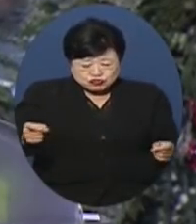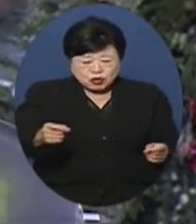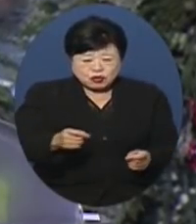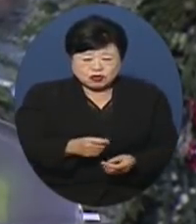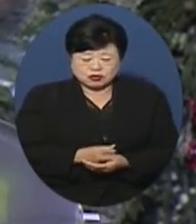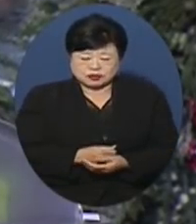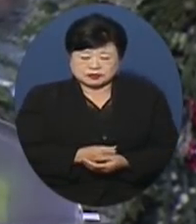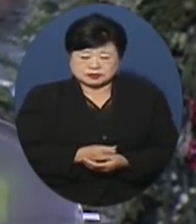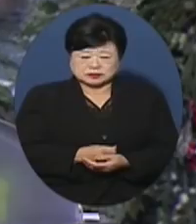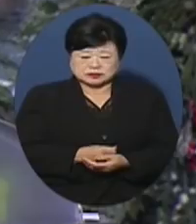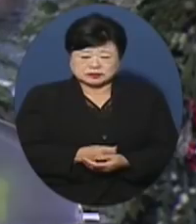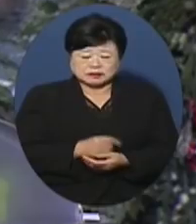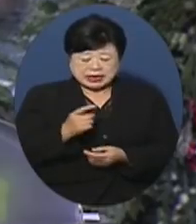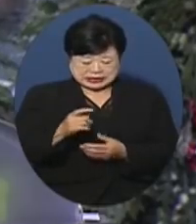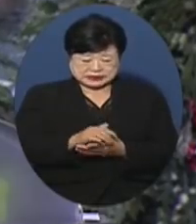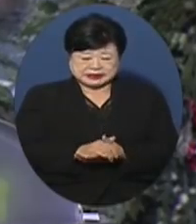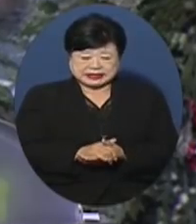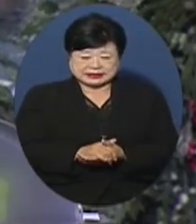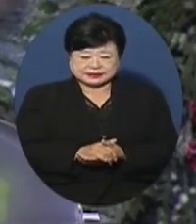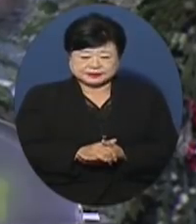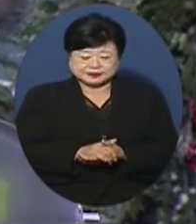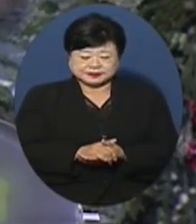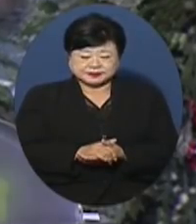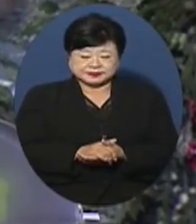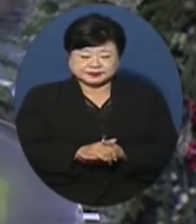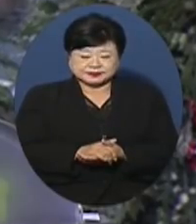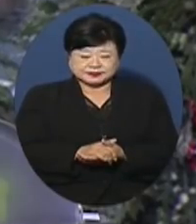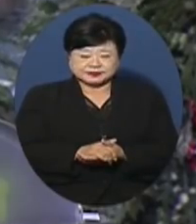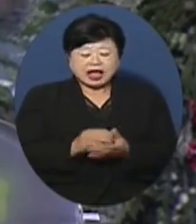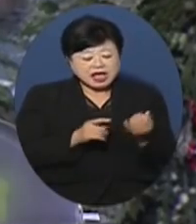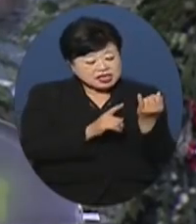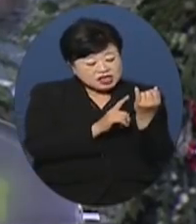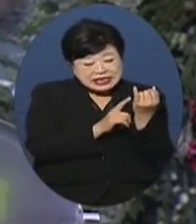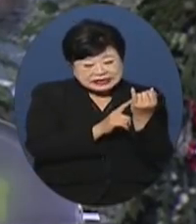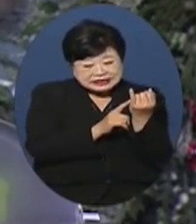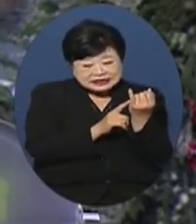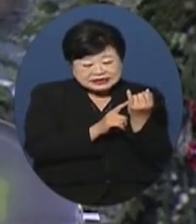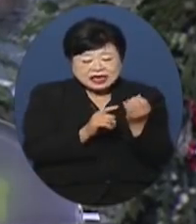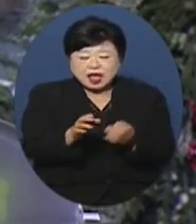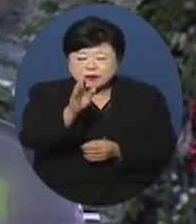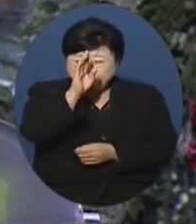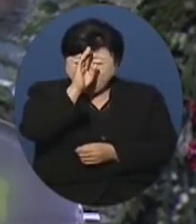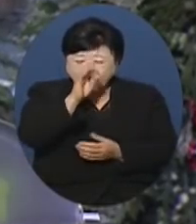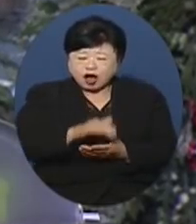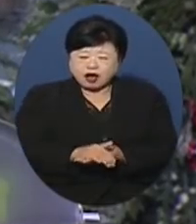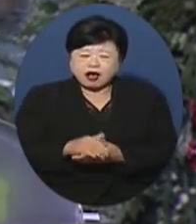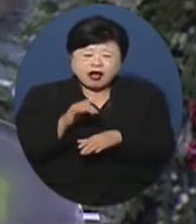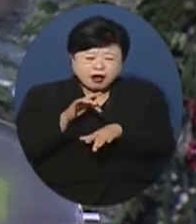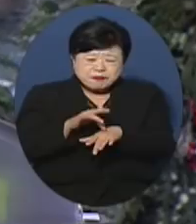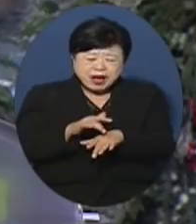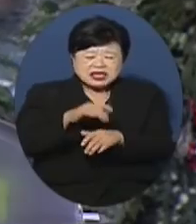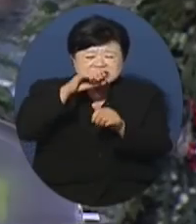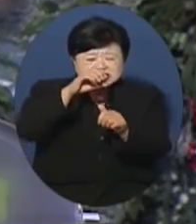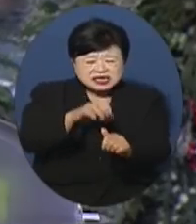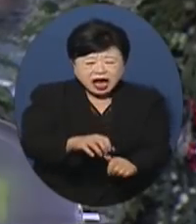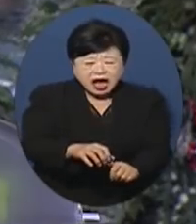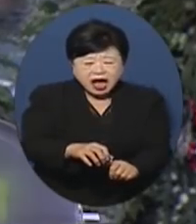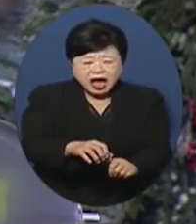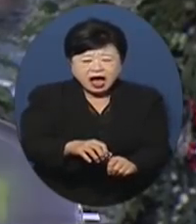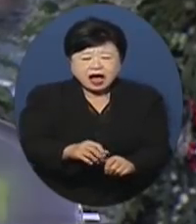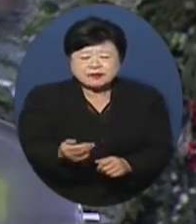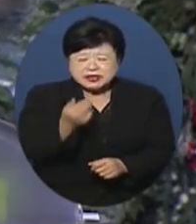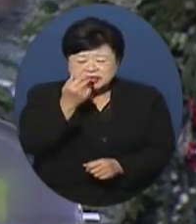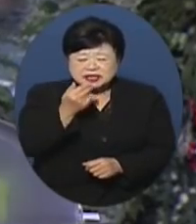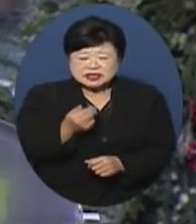것이라고 말씀하셨습니다. 그 여자는 병은 마귀가 억압해서 생긴